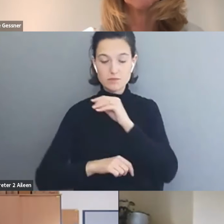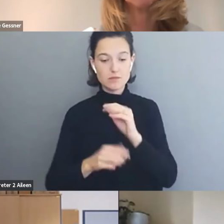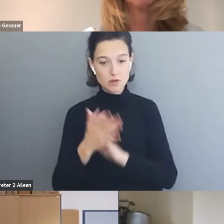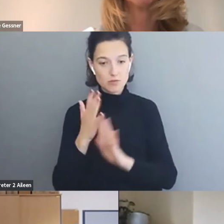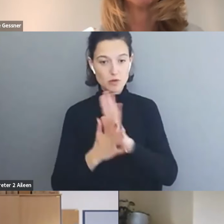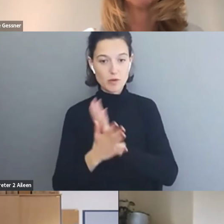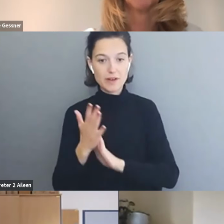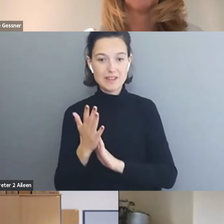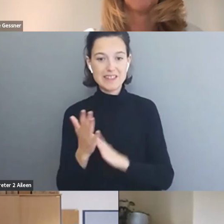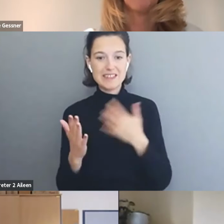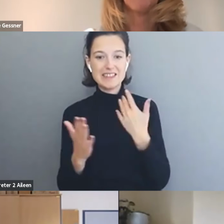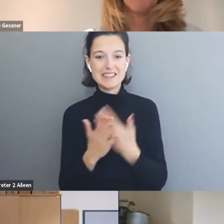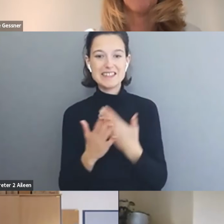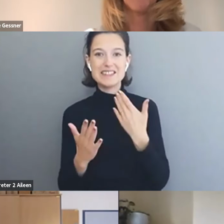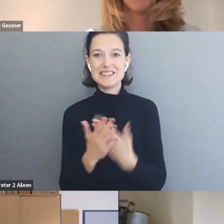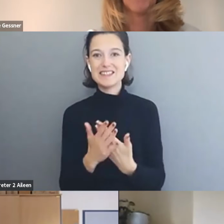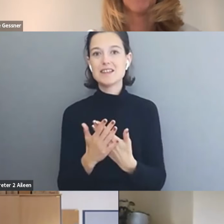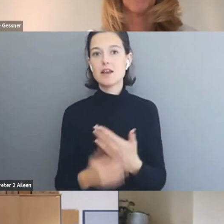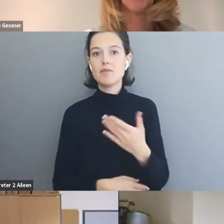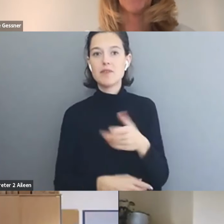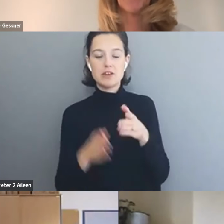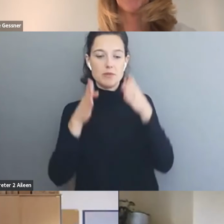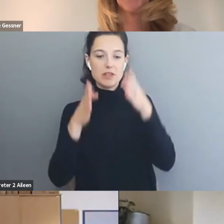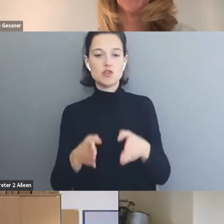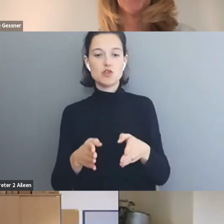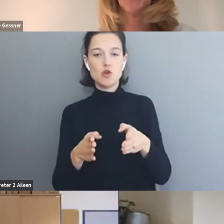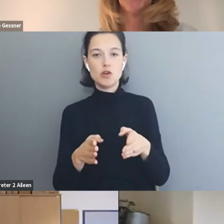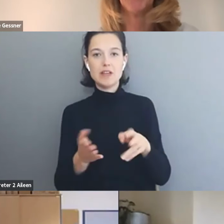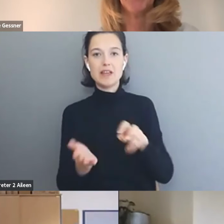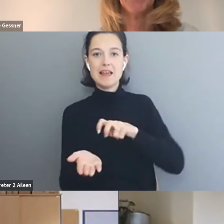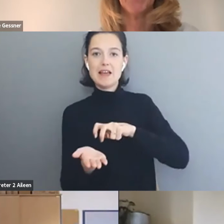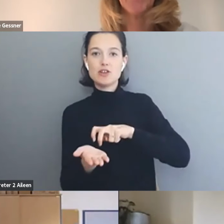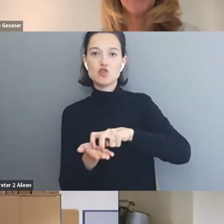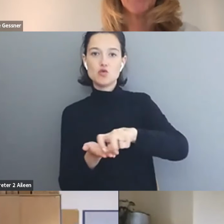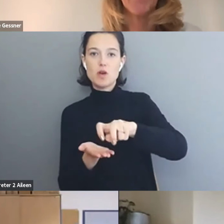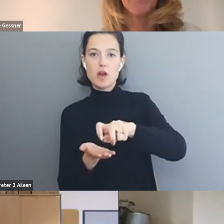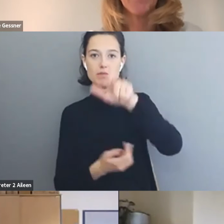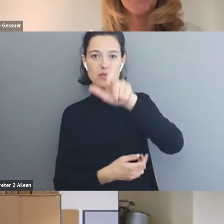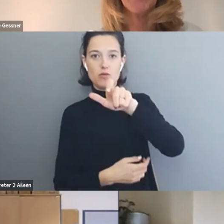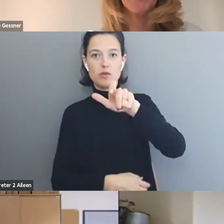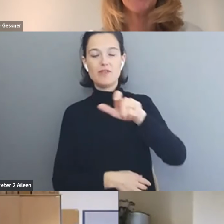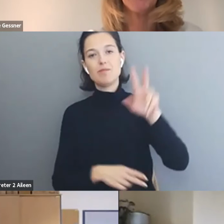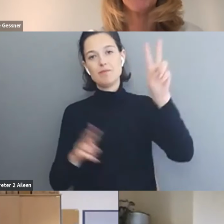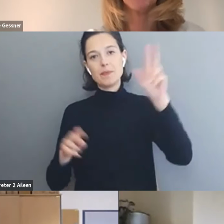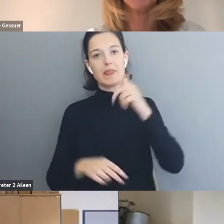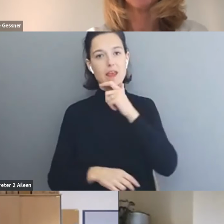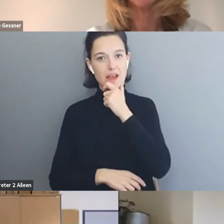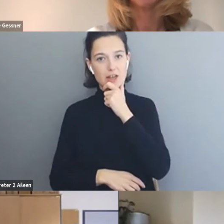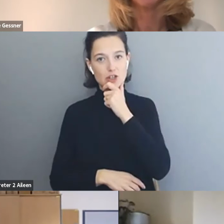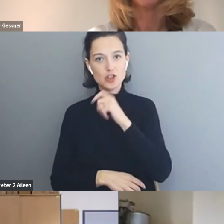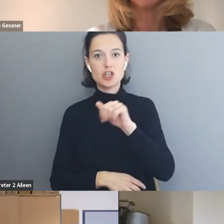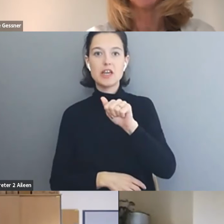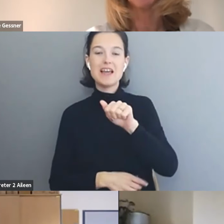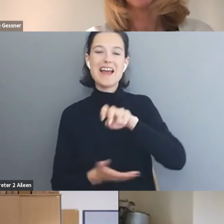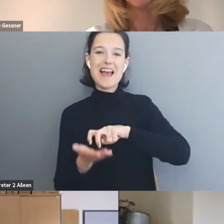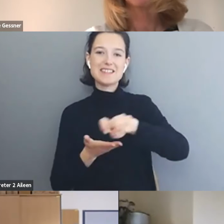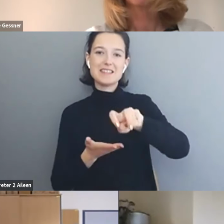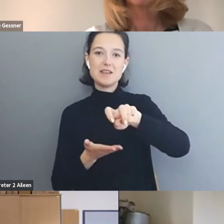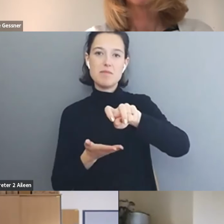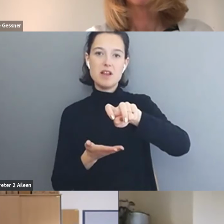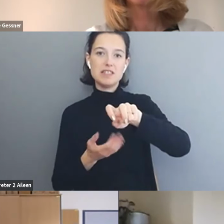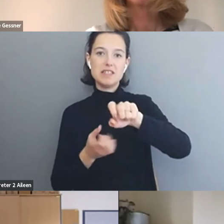des Accessibility Chief Officers. Klingt ganz, ganz groß, ist aber auch tatsächlich so. Gleichwertig mit dem